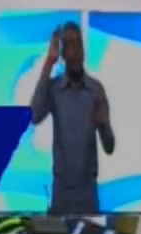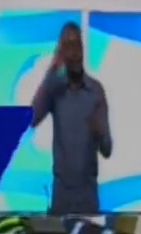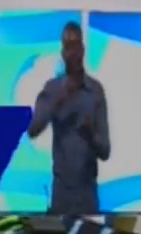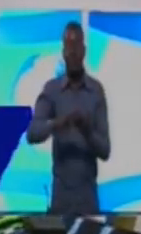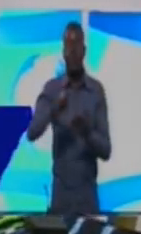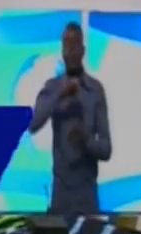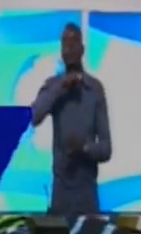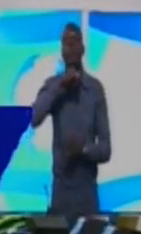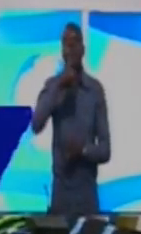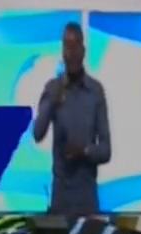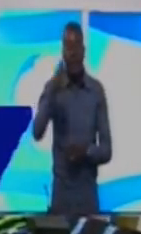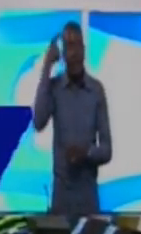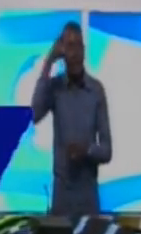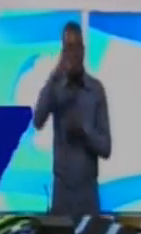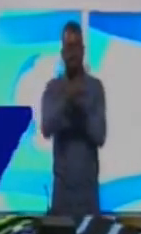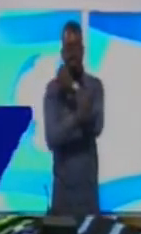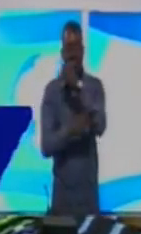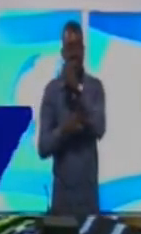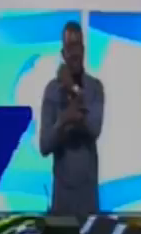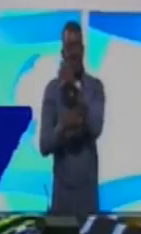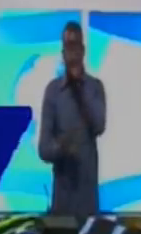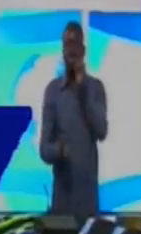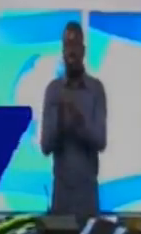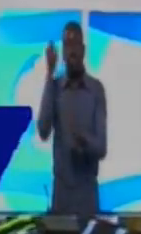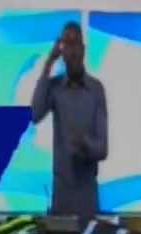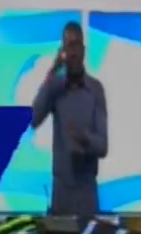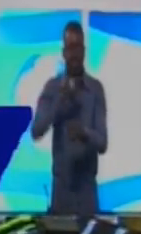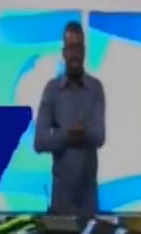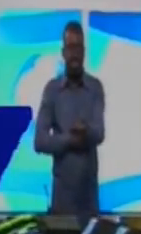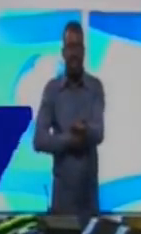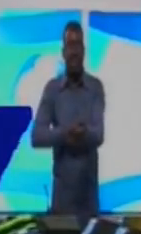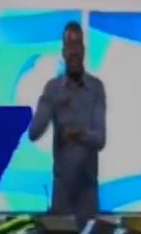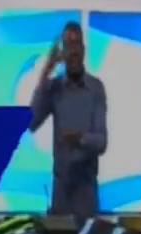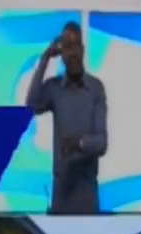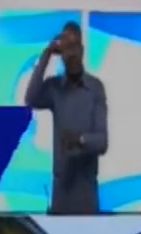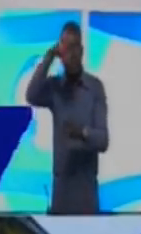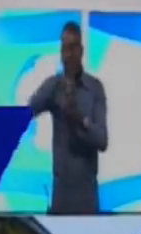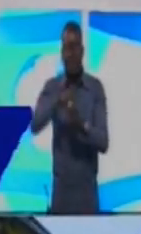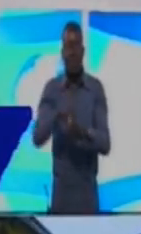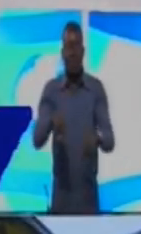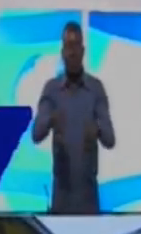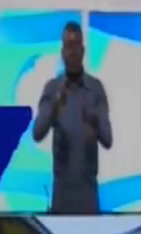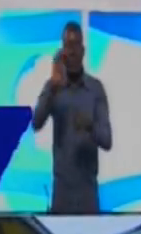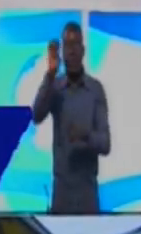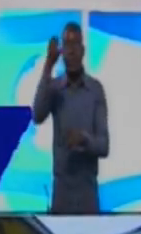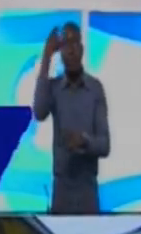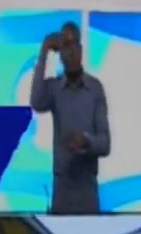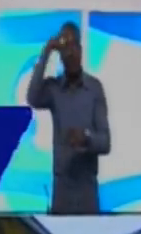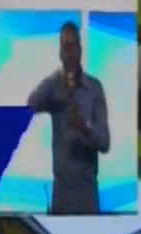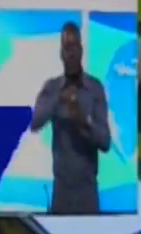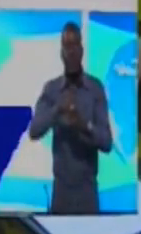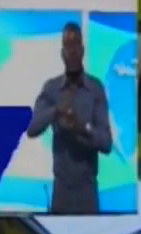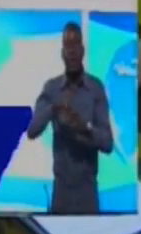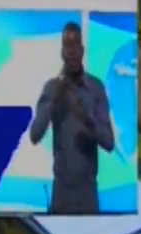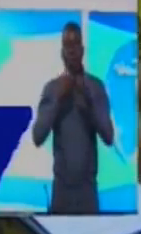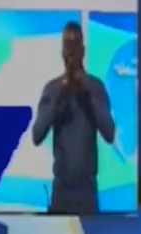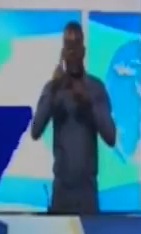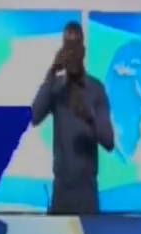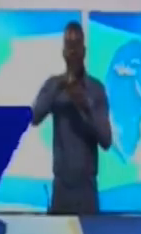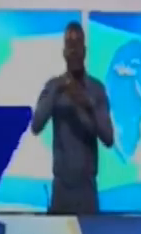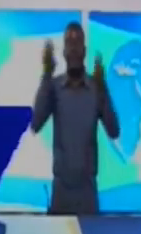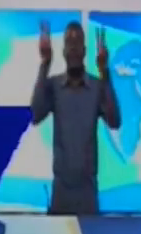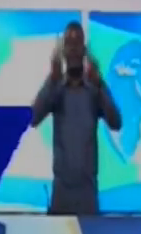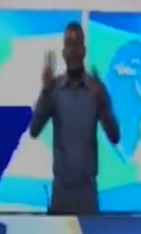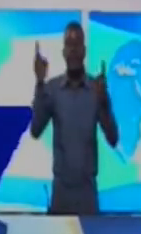au Faso, un pays pourtant pluriconfessionnel et multiethnique, opportunité de menace de la tolérance. On en parle ce